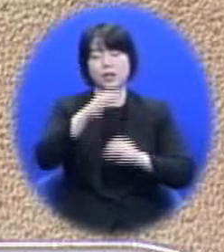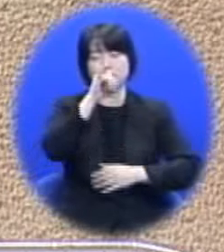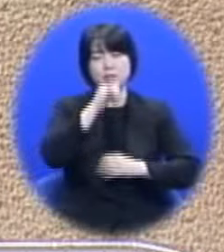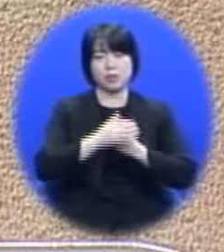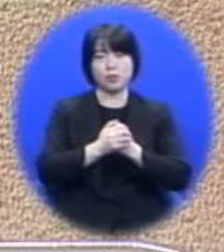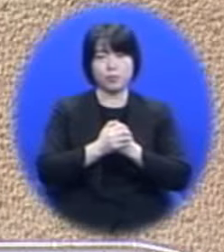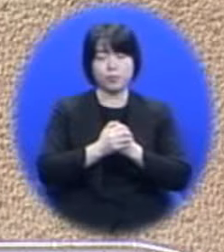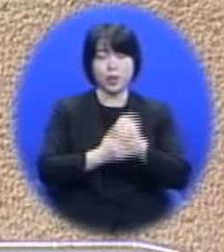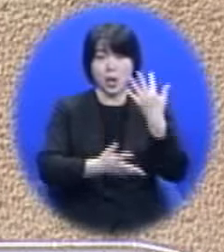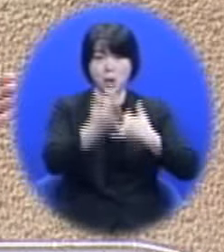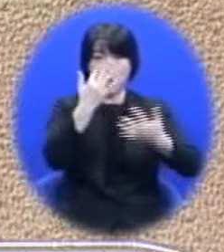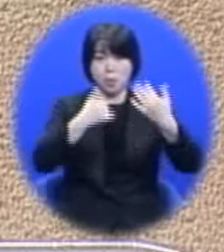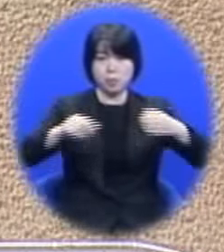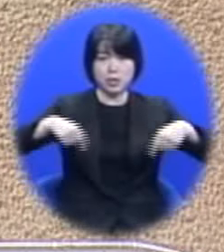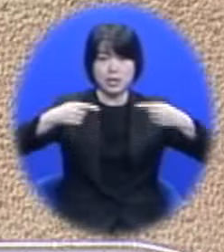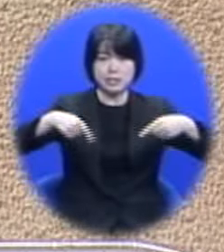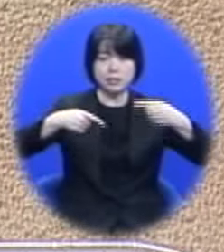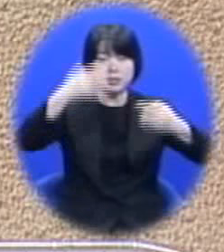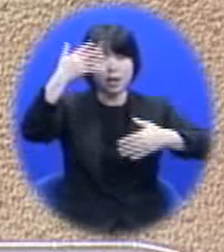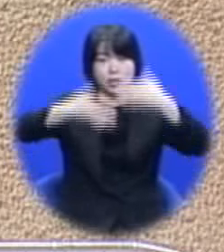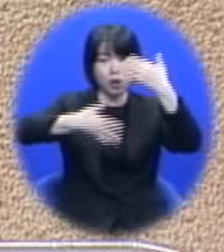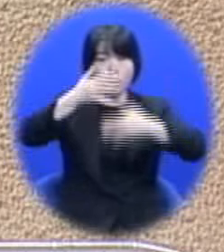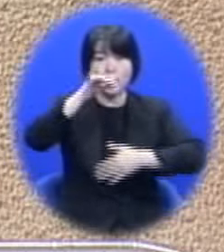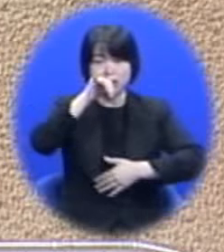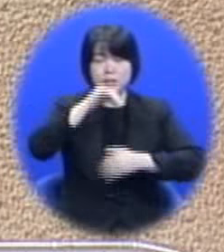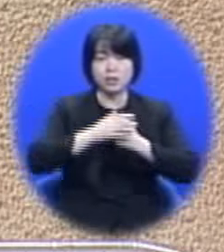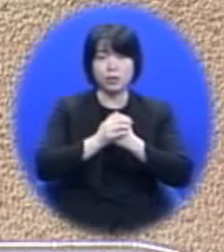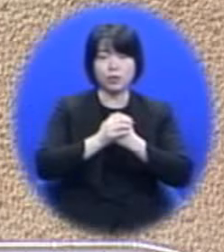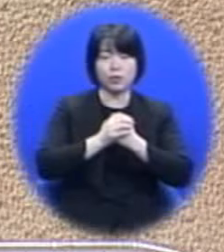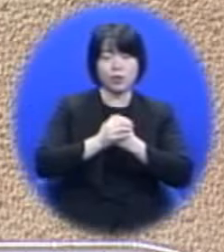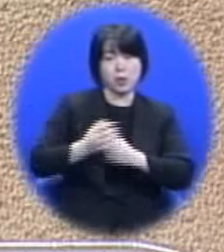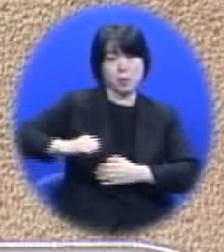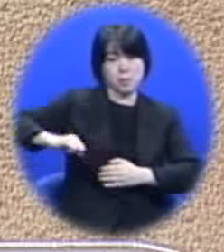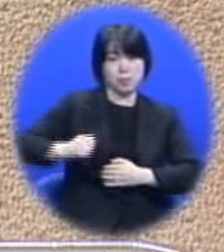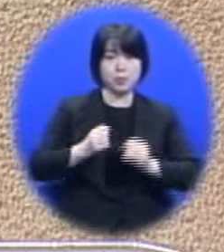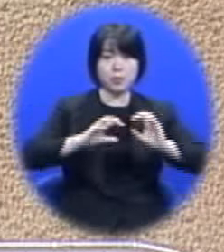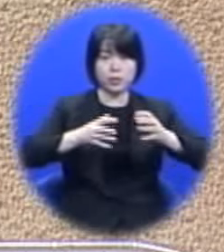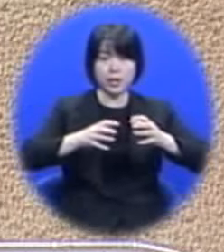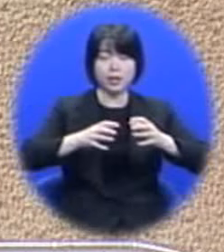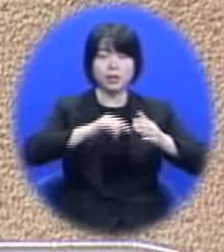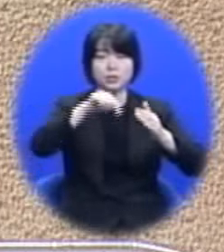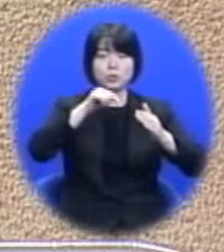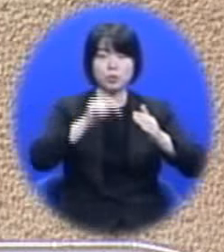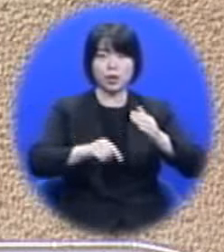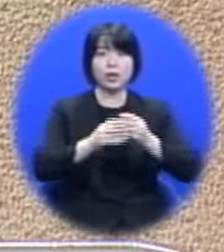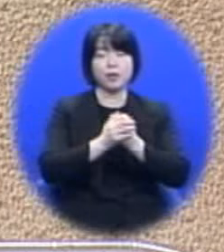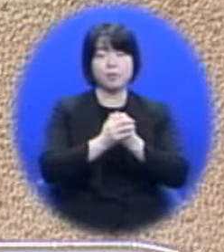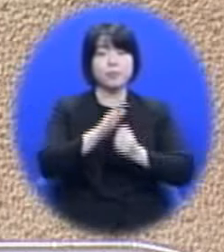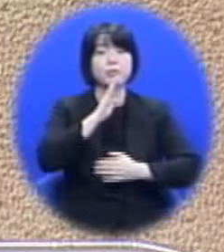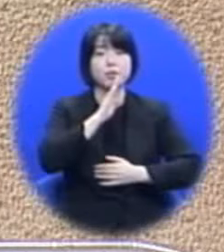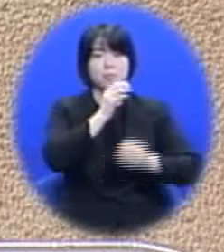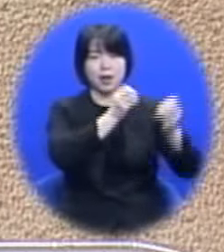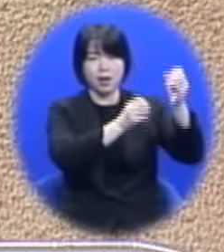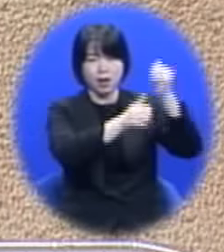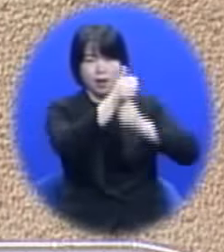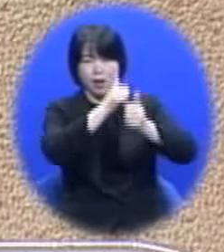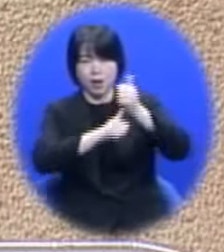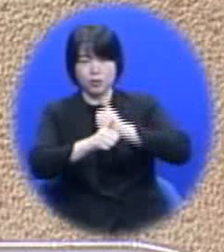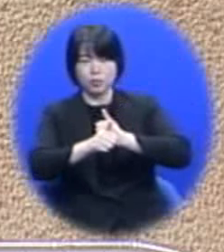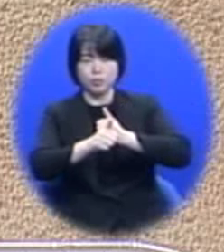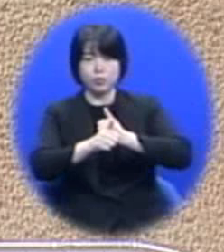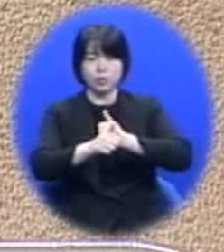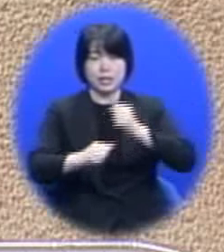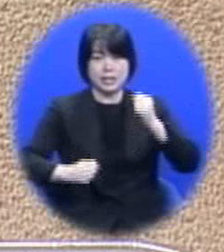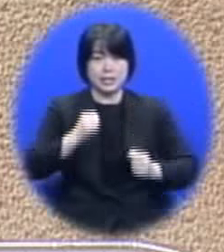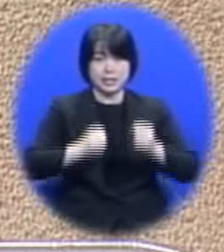불의 전차라는 영화가 있었습니다. 스코틀랜드의 아주 정말 전설적인 육상선수